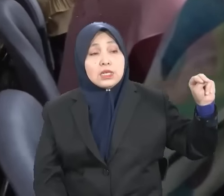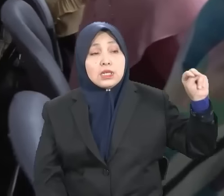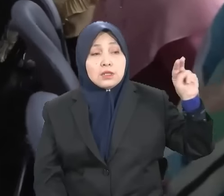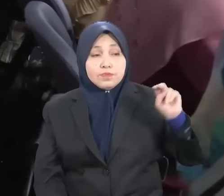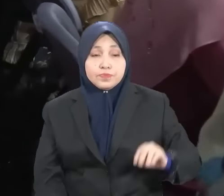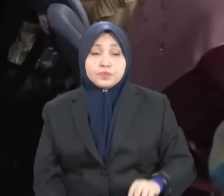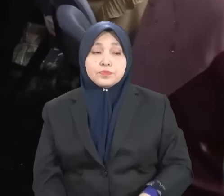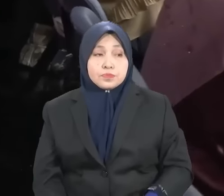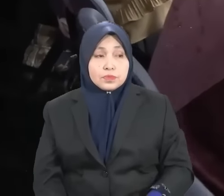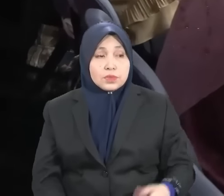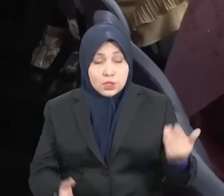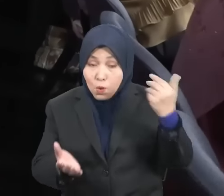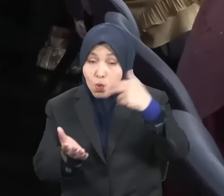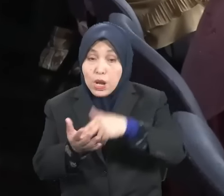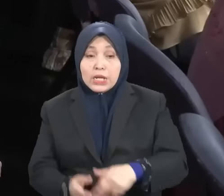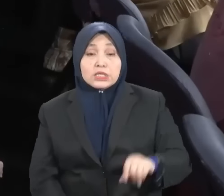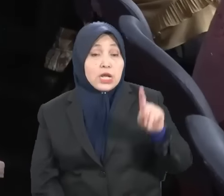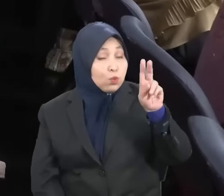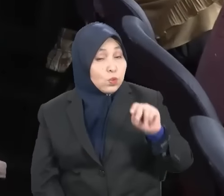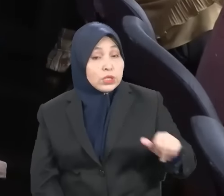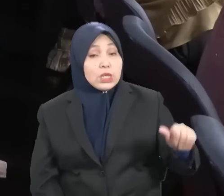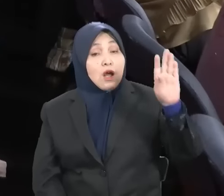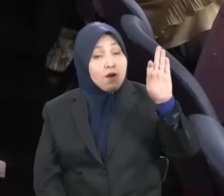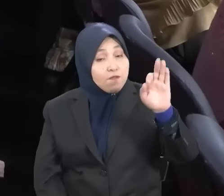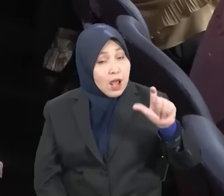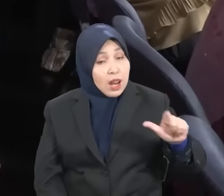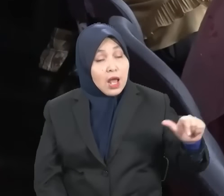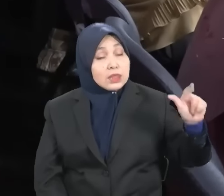sekali lagi ulang tengok 1 2 3